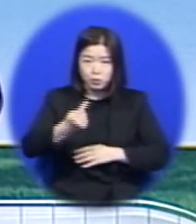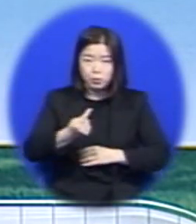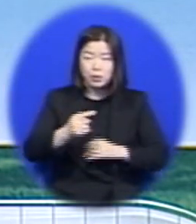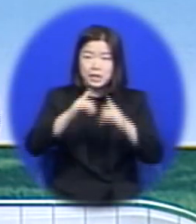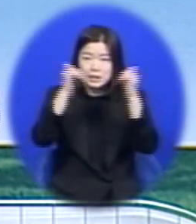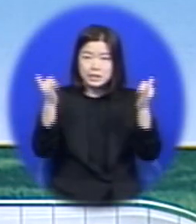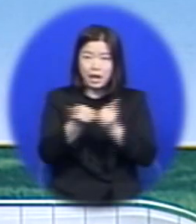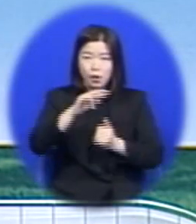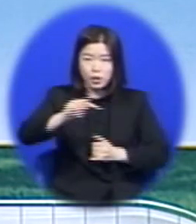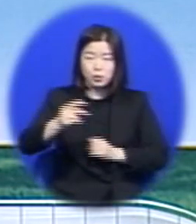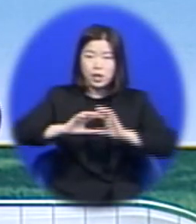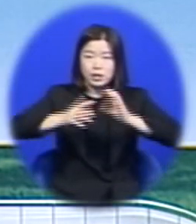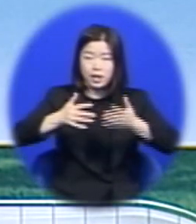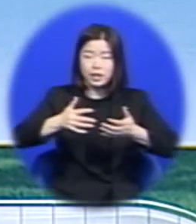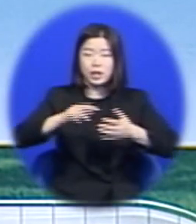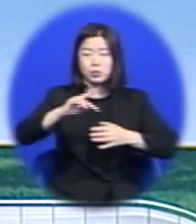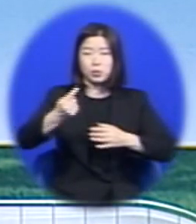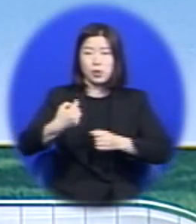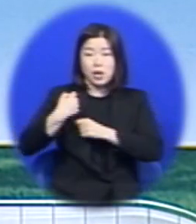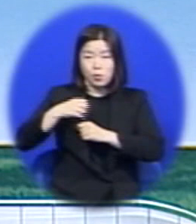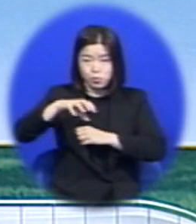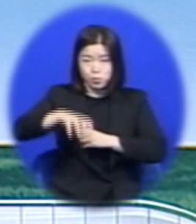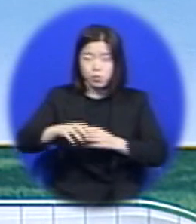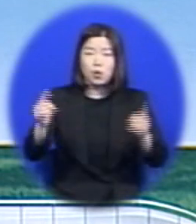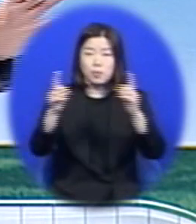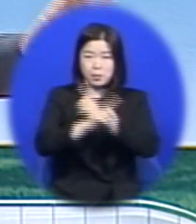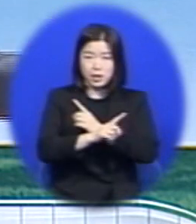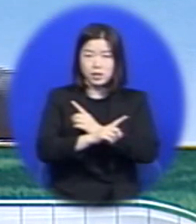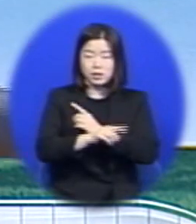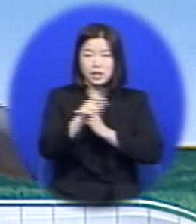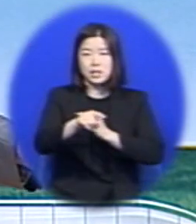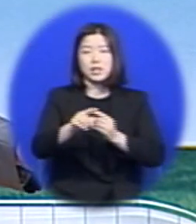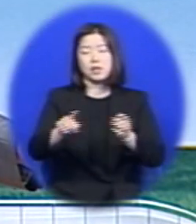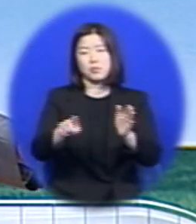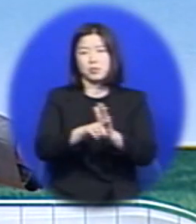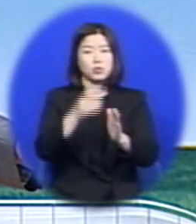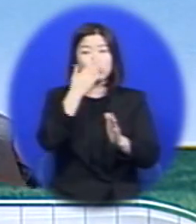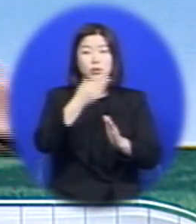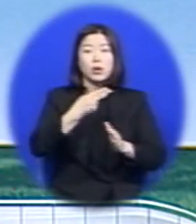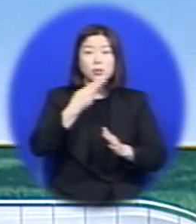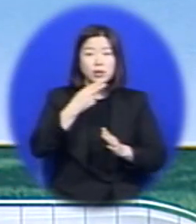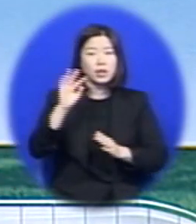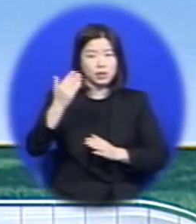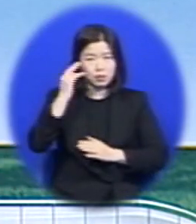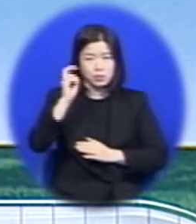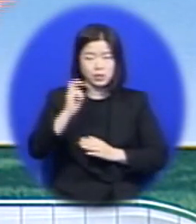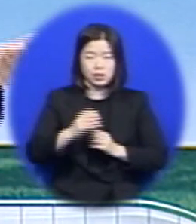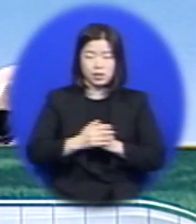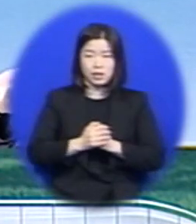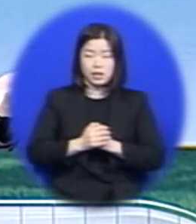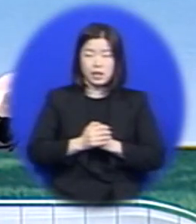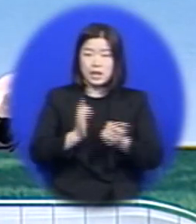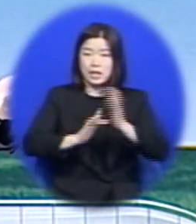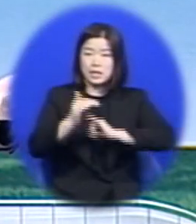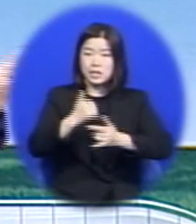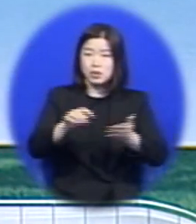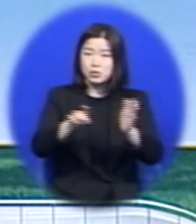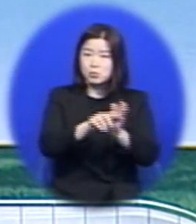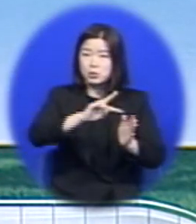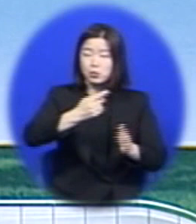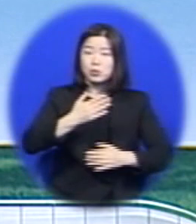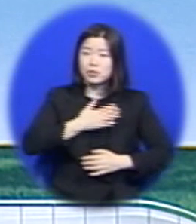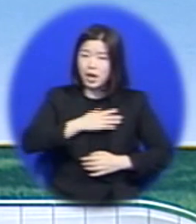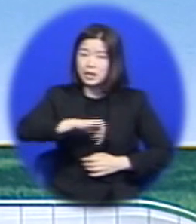변하고 나라도 변하고 군대도 변하고, 이게 믿어지지 않는 겁니다. 예수 믿어도 내가 안 바뀌는데,